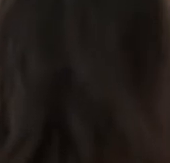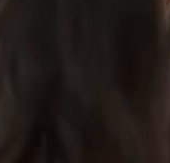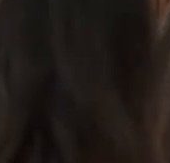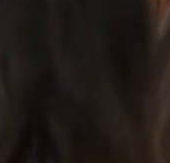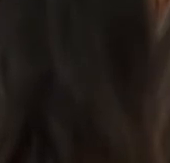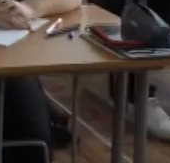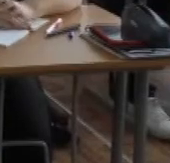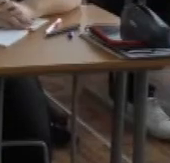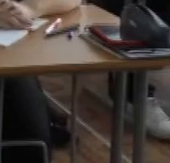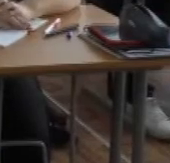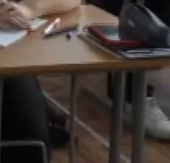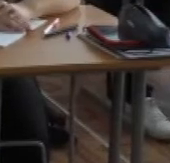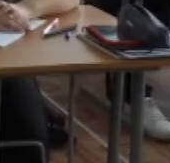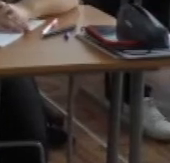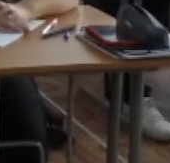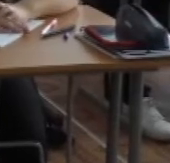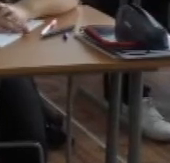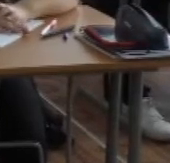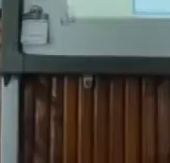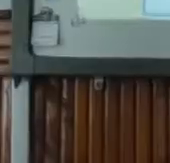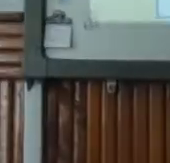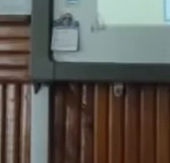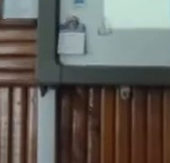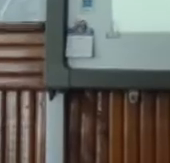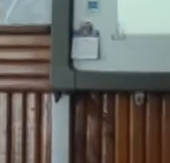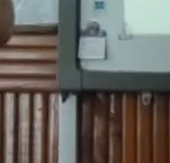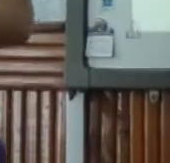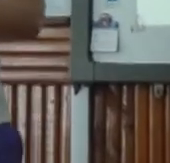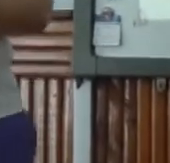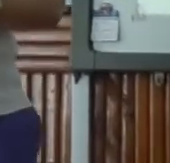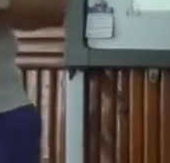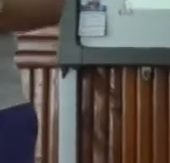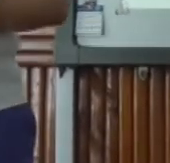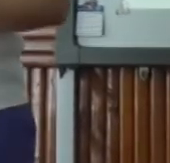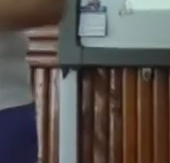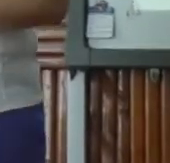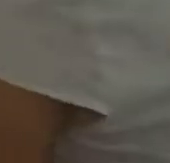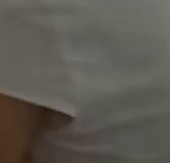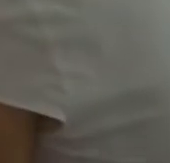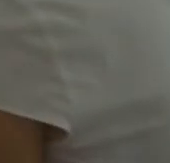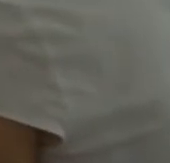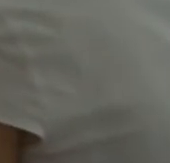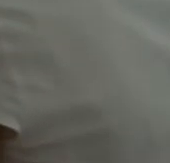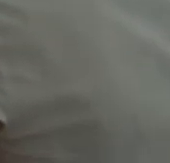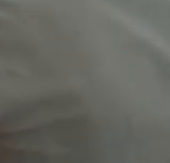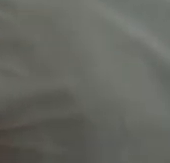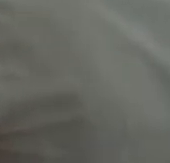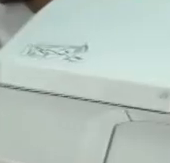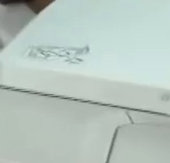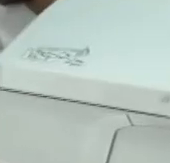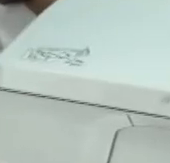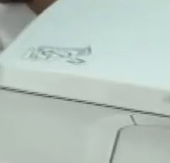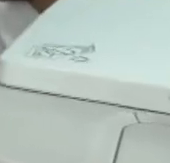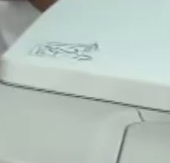Вчителька історії зі Сновська увійшла до топ-50 фіналістів всеукраїнської премії для вчителів Global Teacher Prize Ukraine